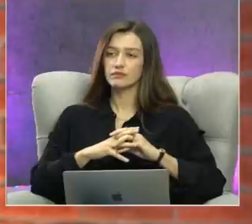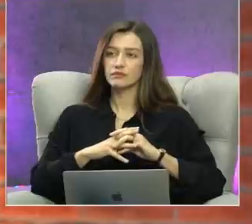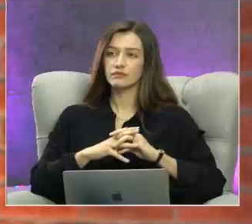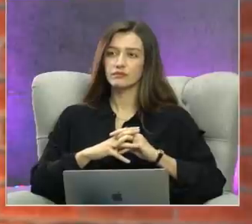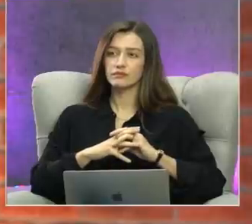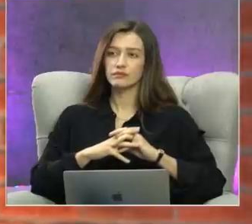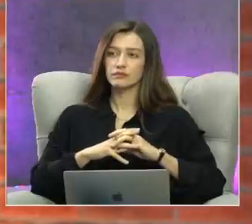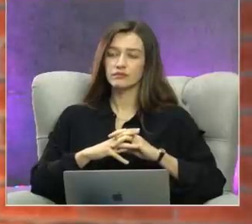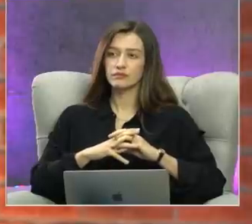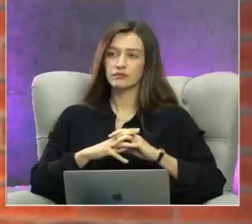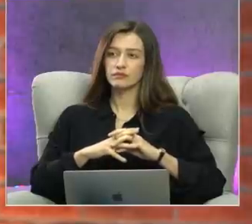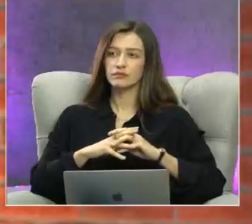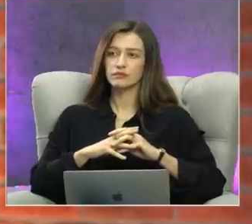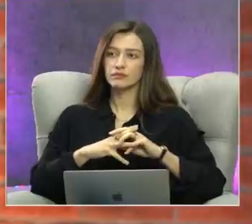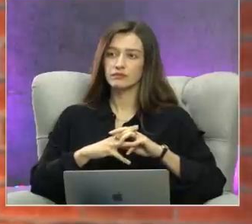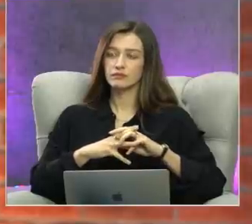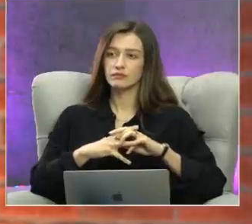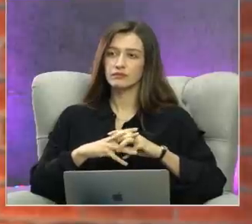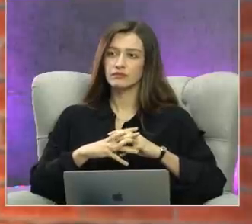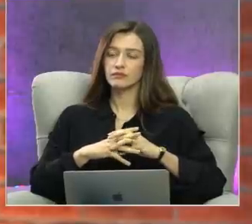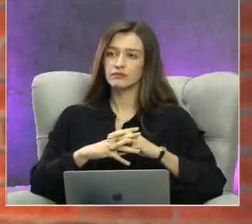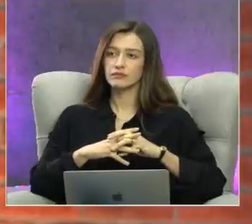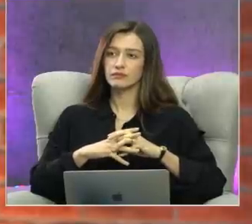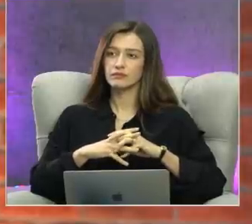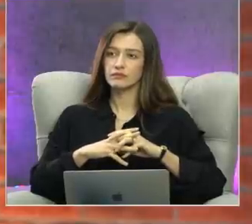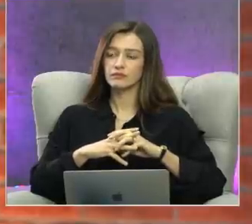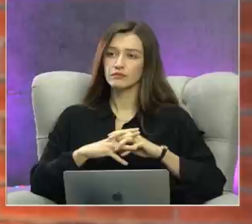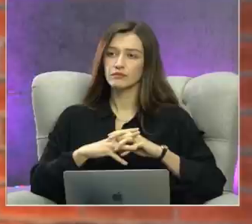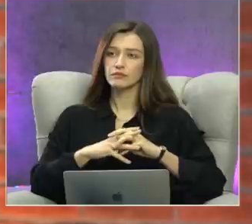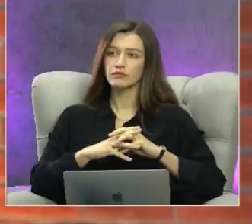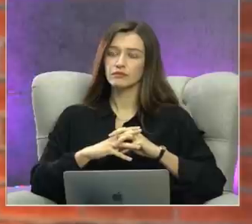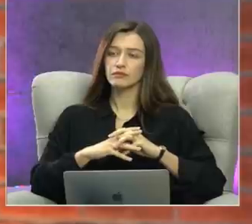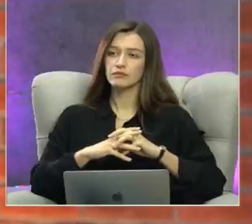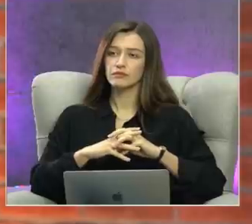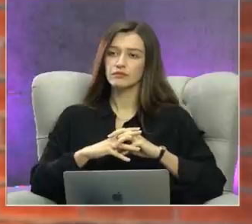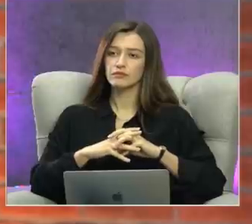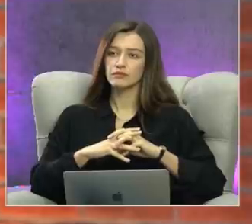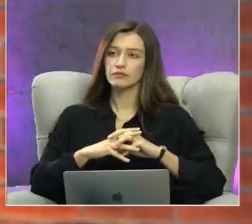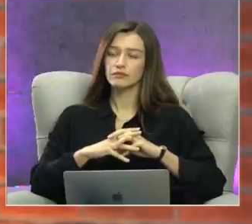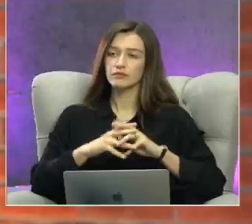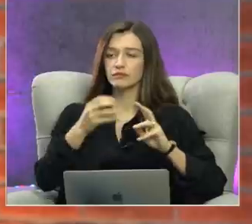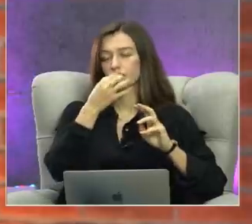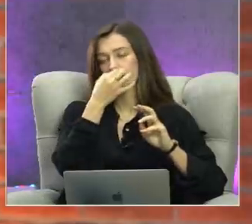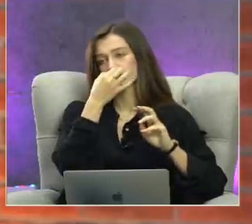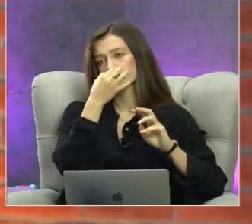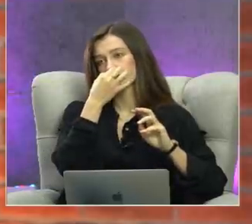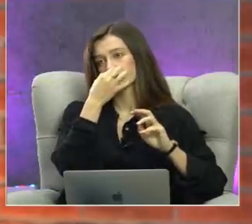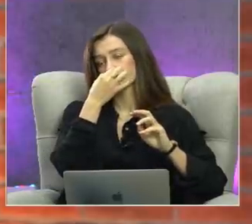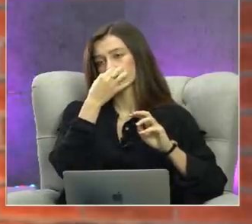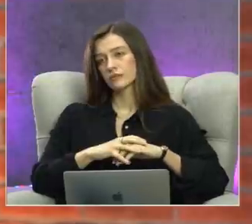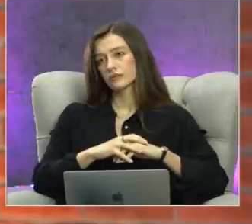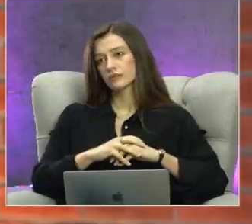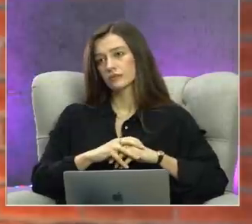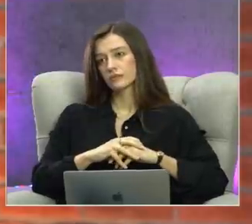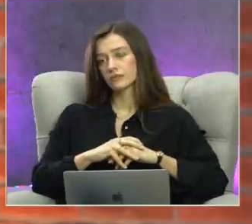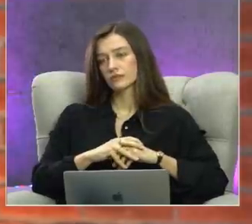konuları bir oraya çekesimiz geliyor. Bunun bir sebebi var. Bu sorular cevapsız olursa bizde bir güvensizlik hissi yaratıyor. Çünkü yani nerede yaşadığımızı bilmiyormuşuz gibi oluyor.